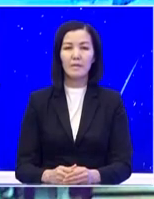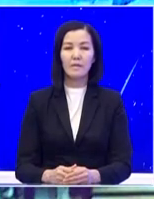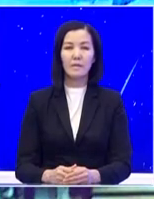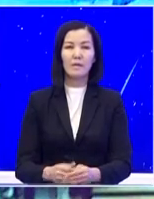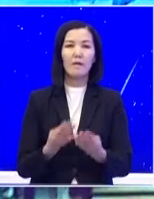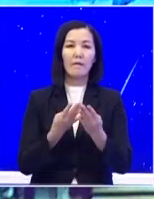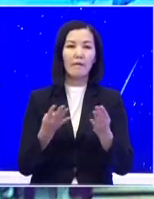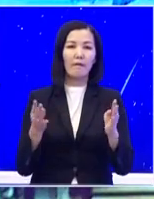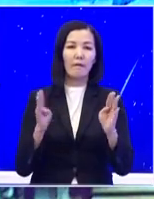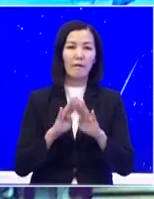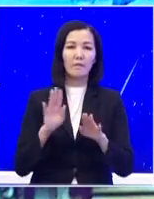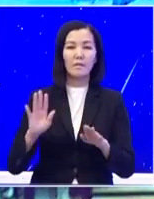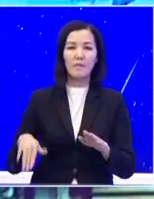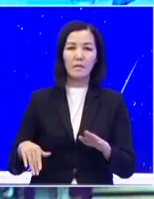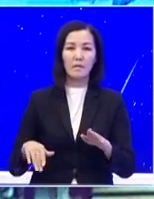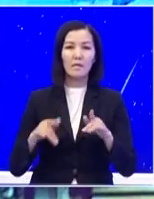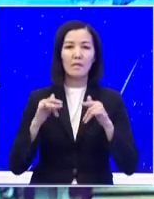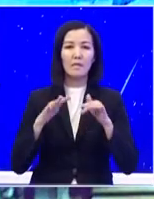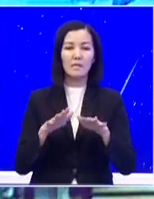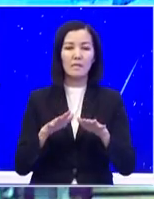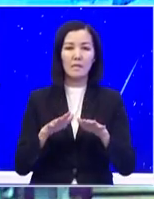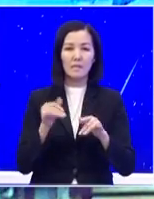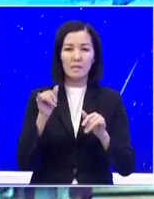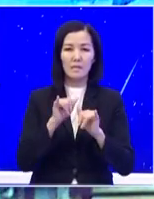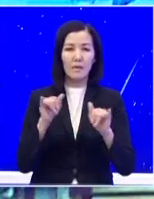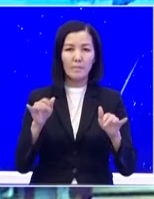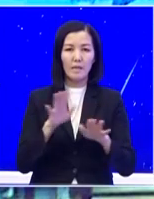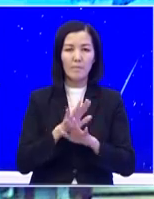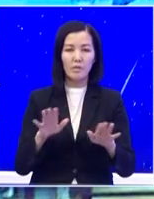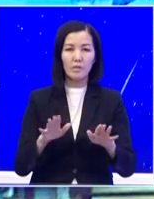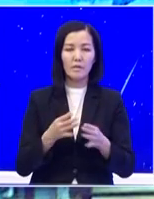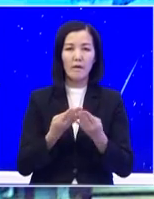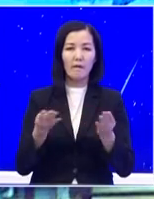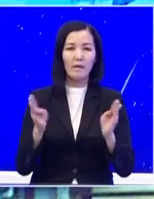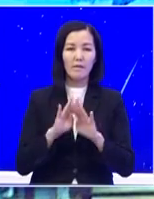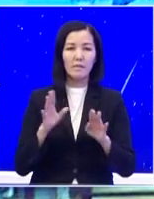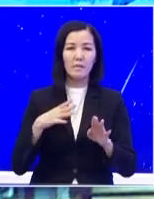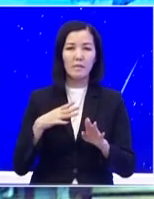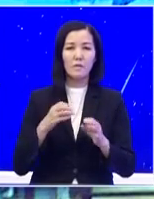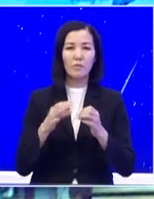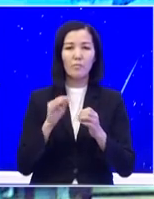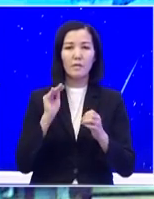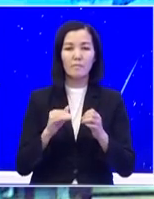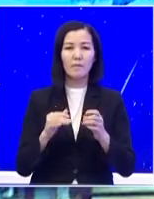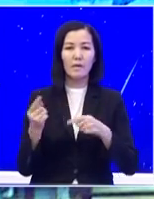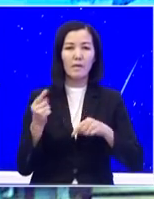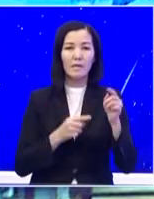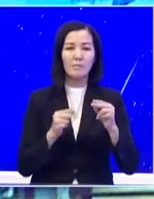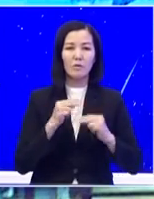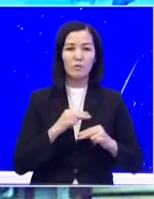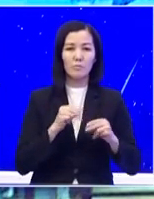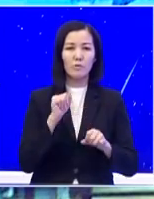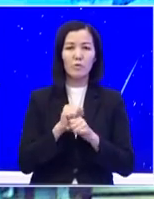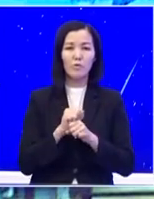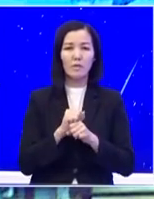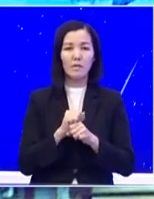Корона індеттен соң істері ілгерілете алмай жатыр. Карантин кезінде жетісулық 15 мыңнан аса кәсіпкер жұмыстарын тоқтатқан.